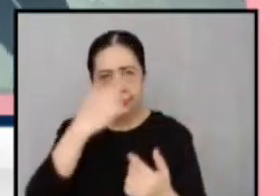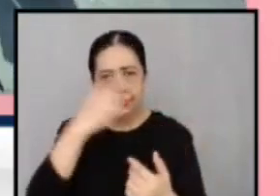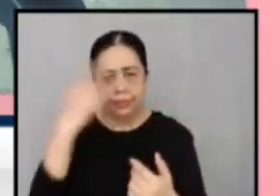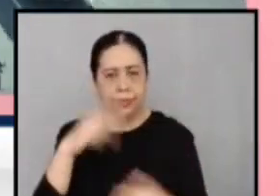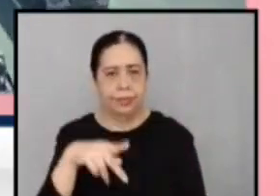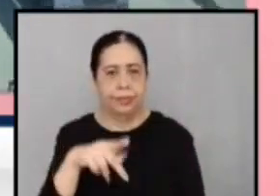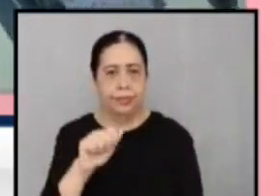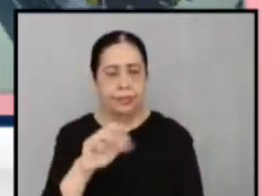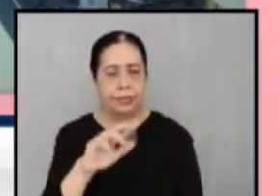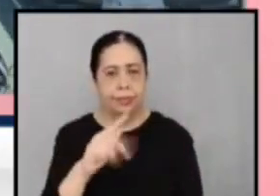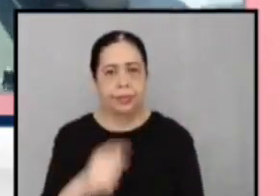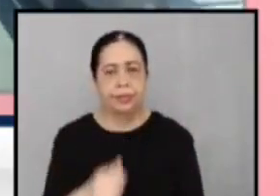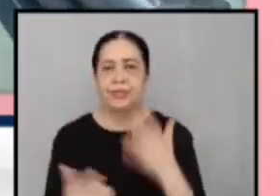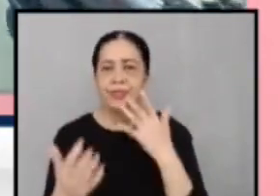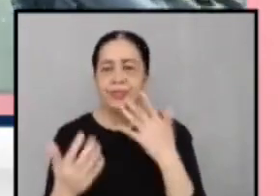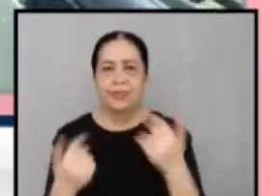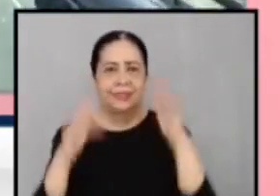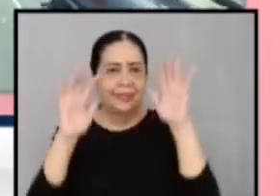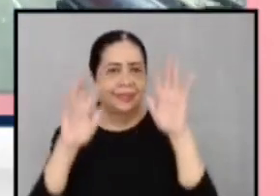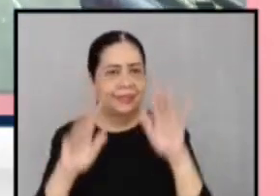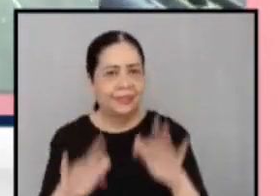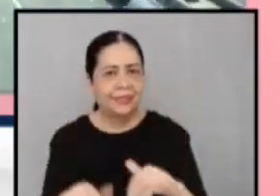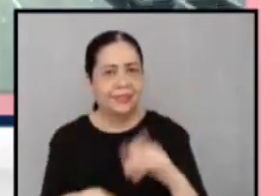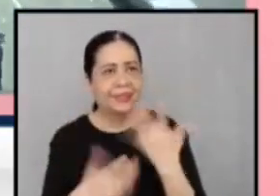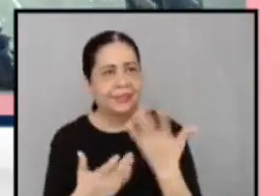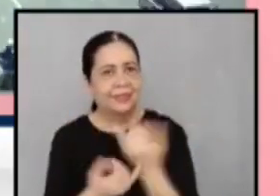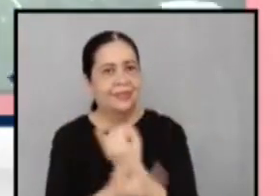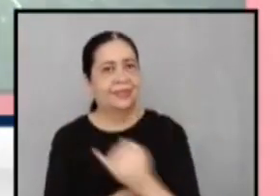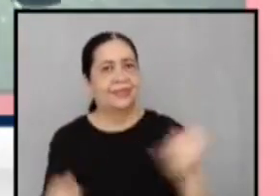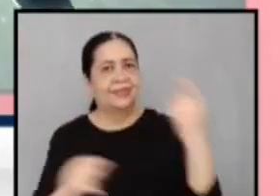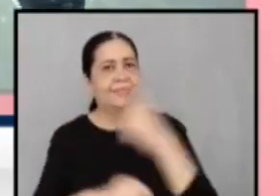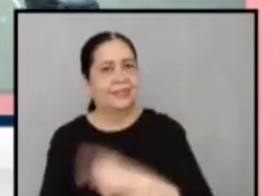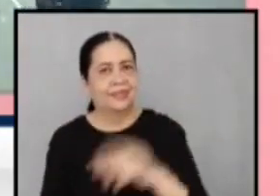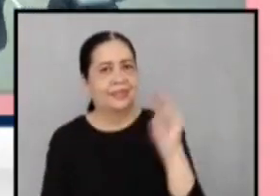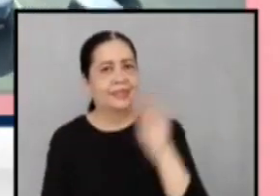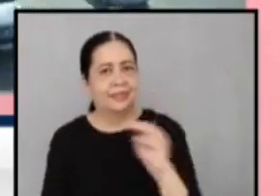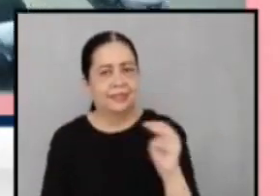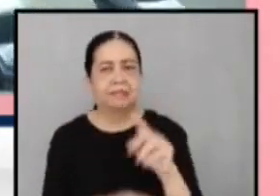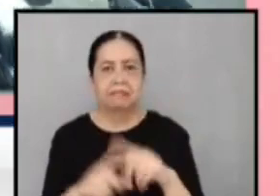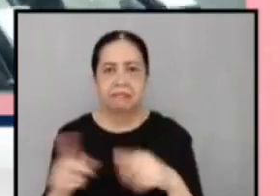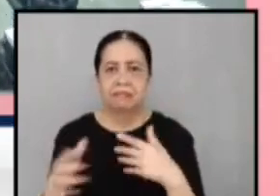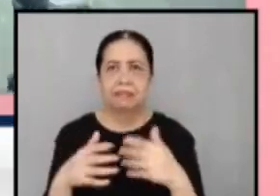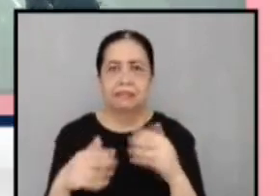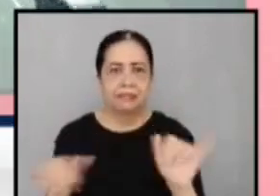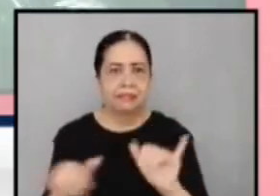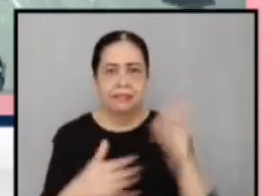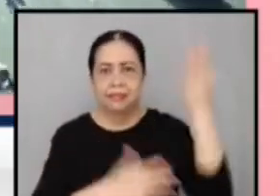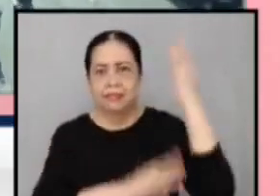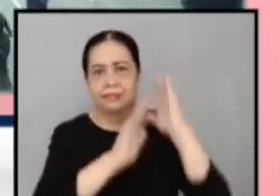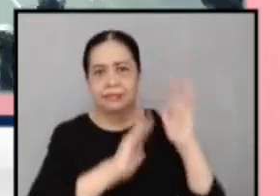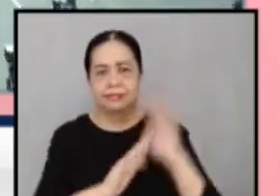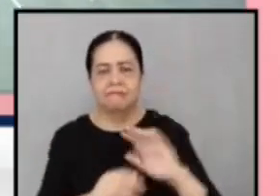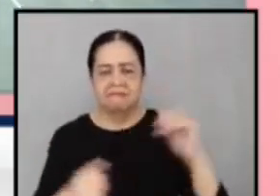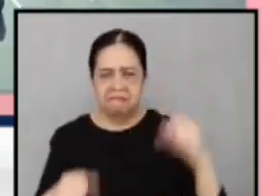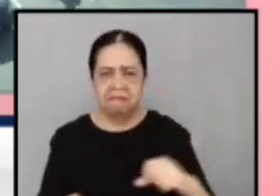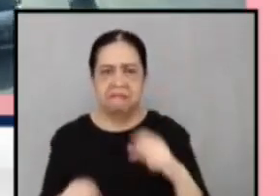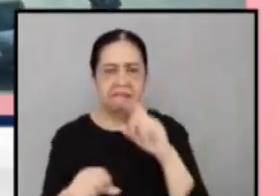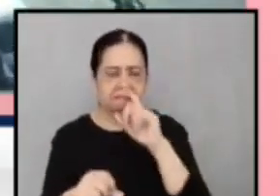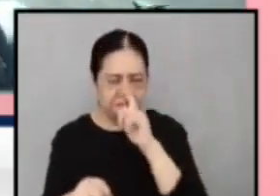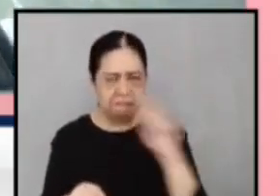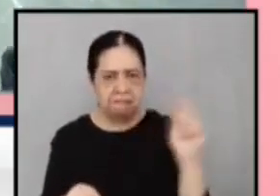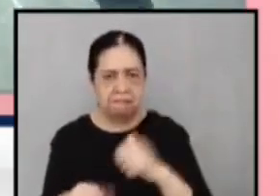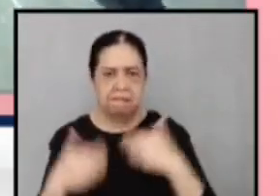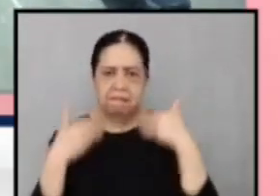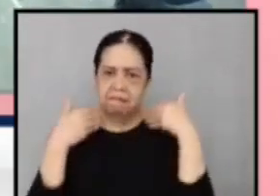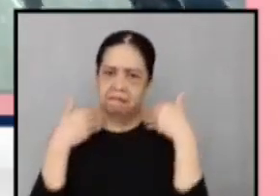na Araw ng Kalayaan ang bumungad sa ating ng Lunes. Pero gaya ng ating mga ninuno ay inilaban natin ito at pinagbigyan